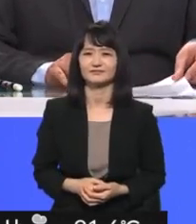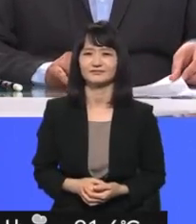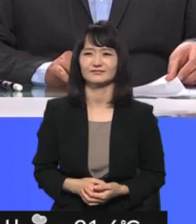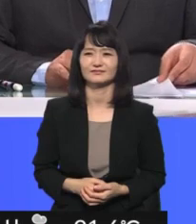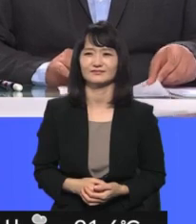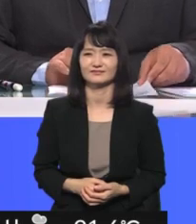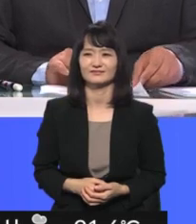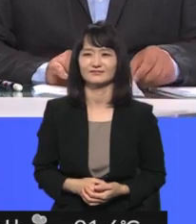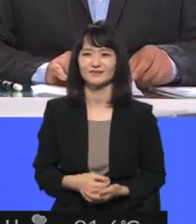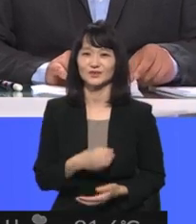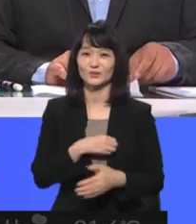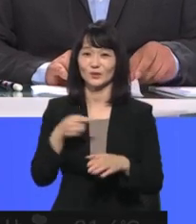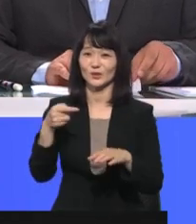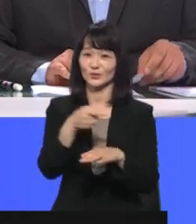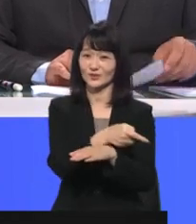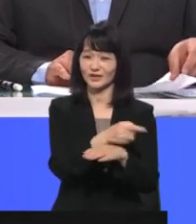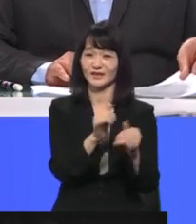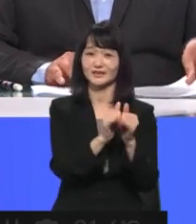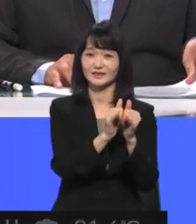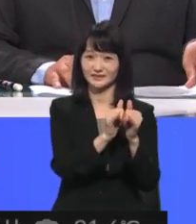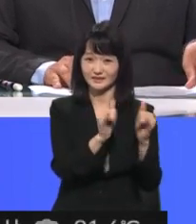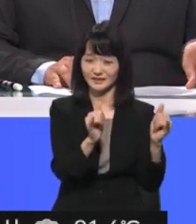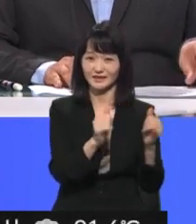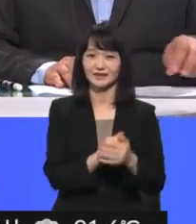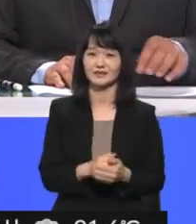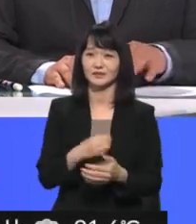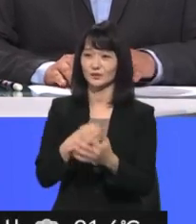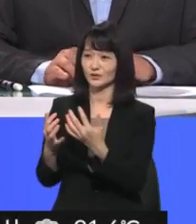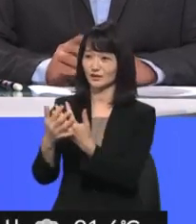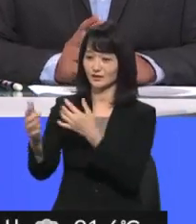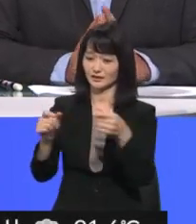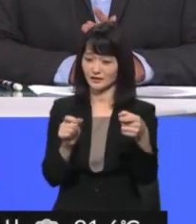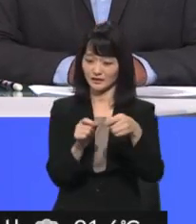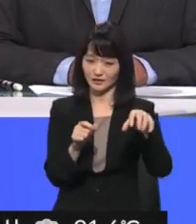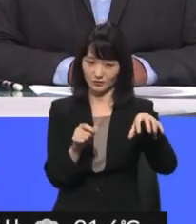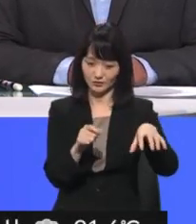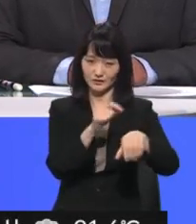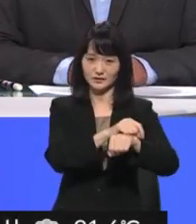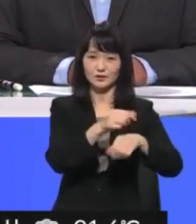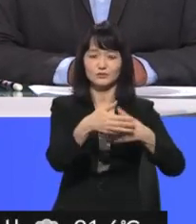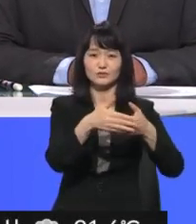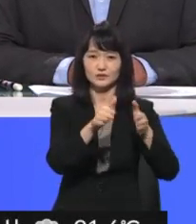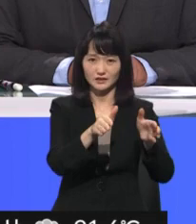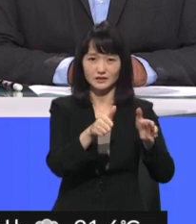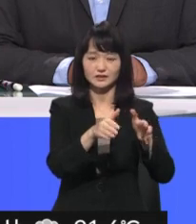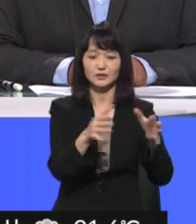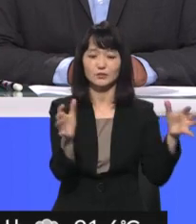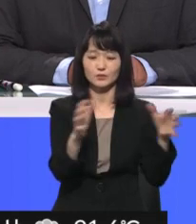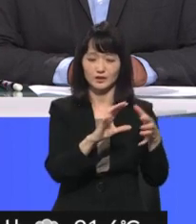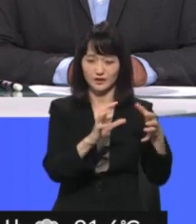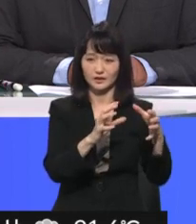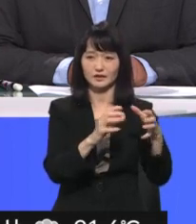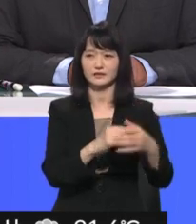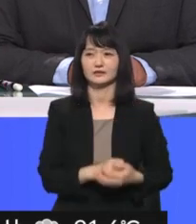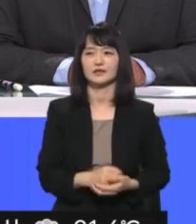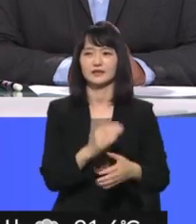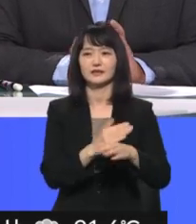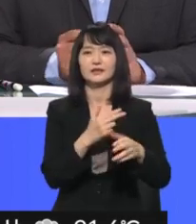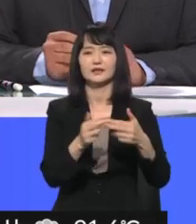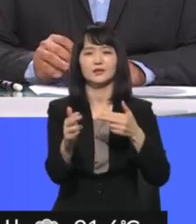구실 평일에도 하시는구나 요법이 있는 사무실에서 해도 대회의실에서 올해 대학에 위원장 연석회의 가 t 있겠는데 저희 활성화가 안 되고